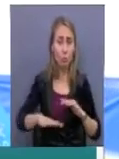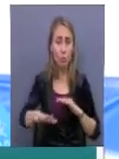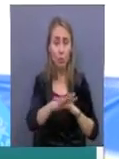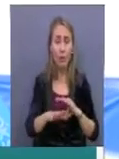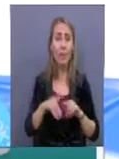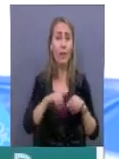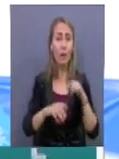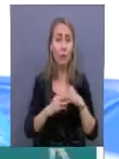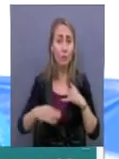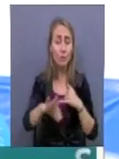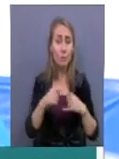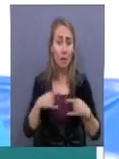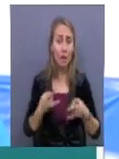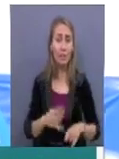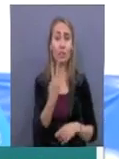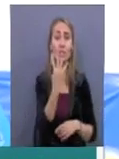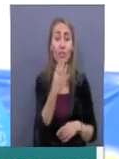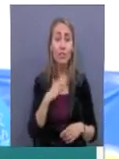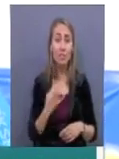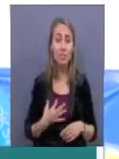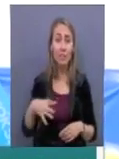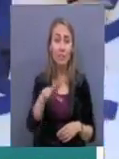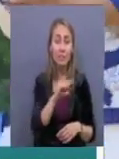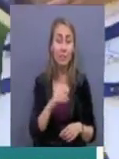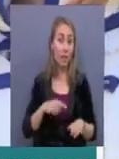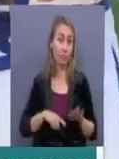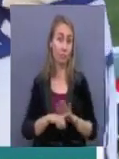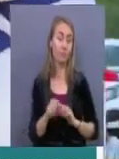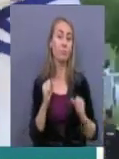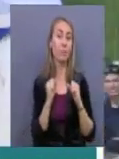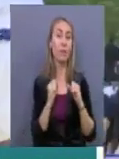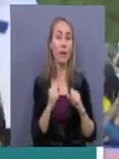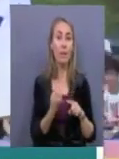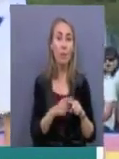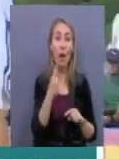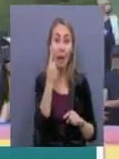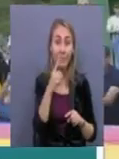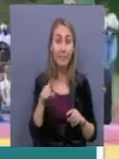алдық. Қасиетті ораза айында Алла қабыл көрген шығар.